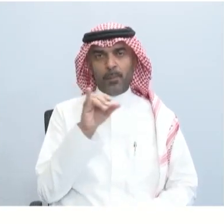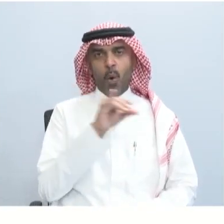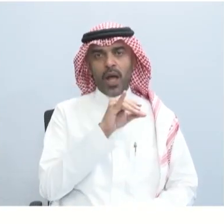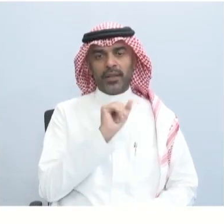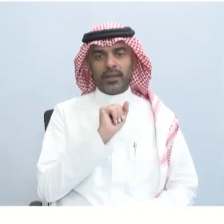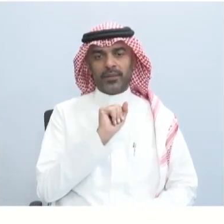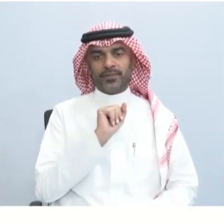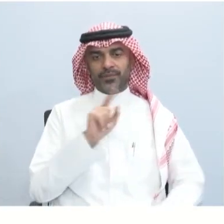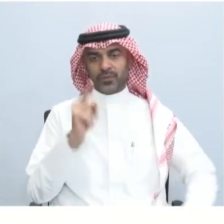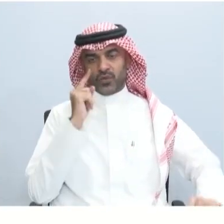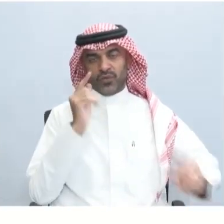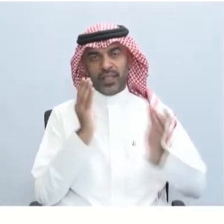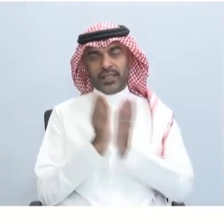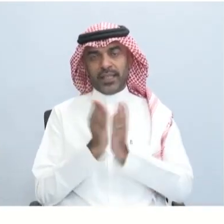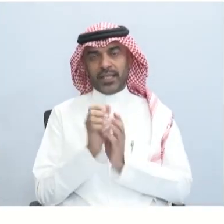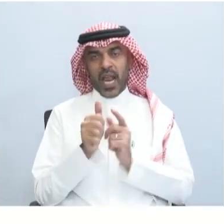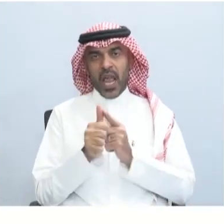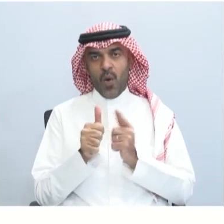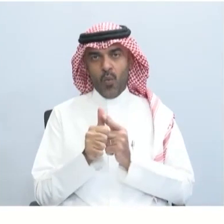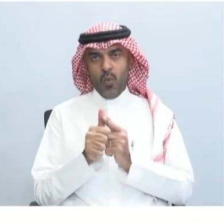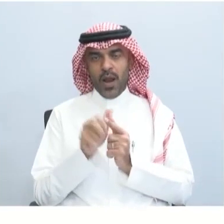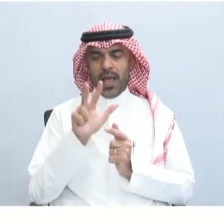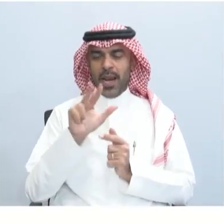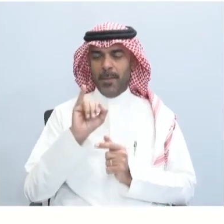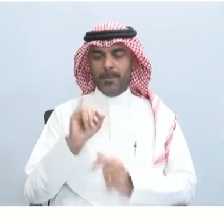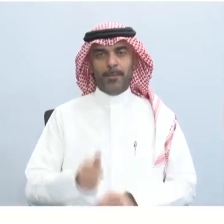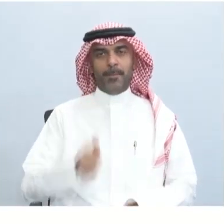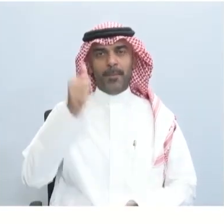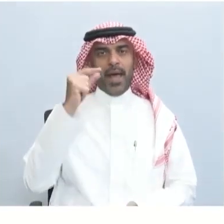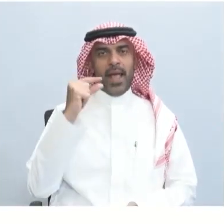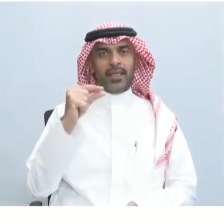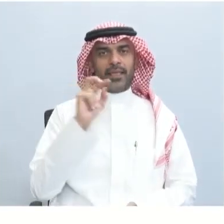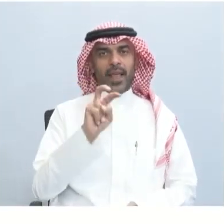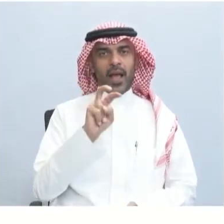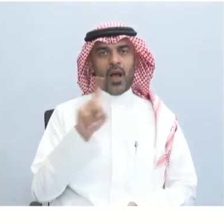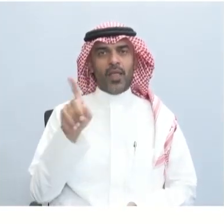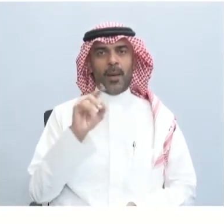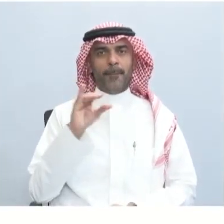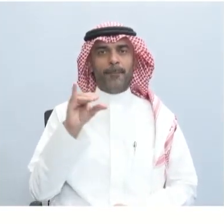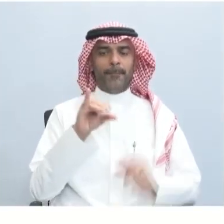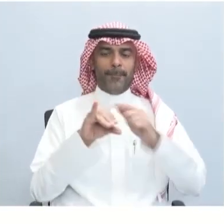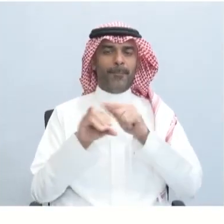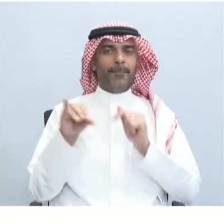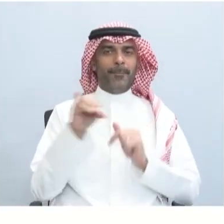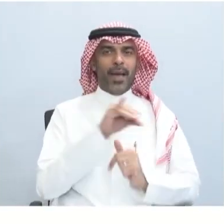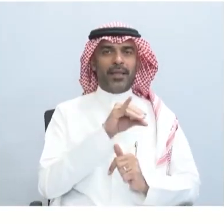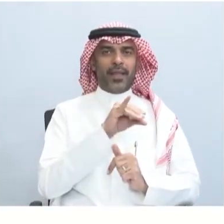الاول الماده وقياسها الدرس الثاني حالات الماده